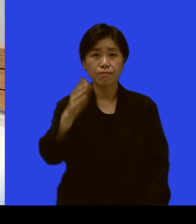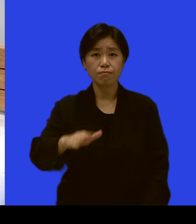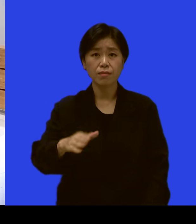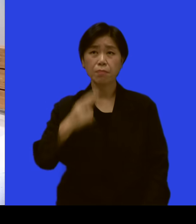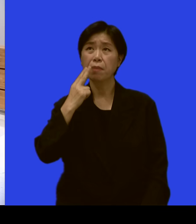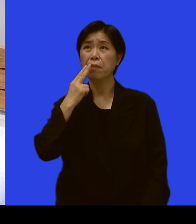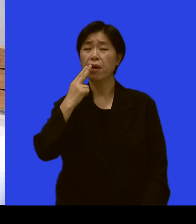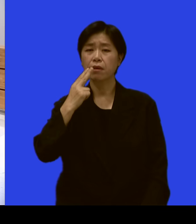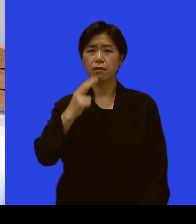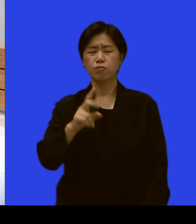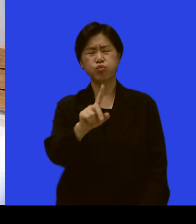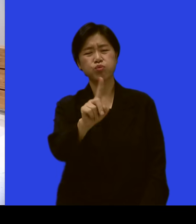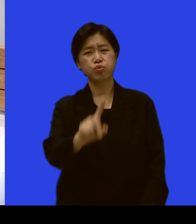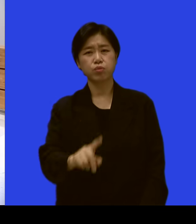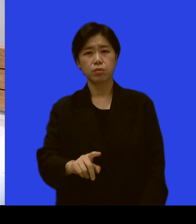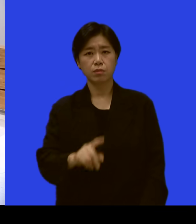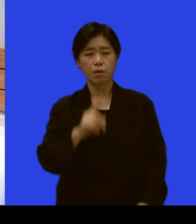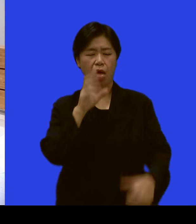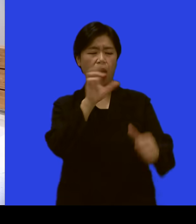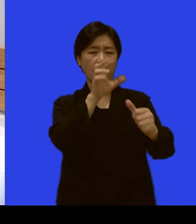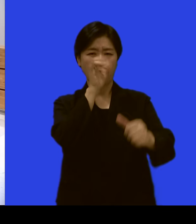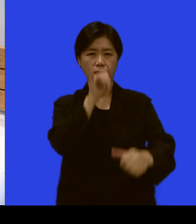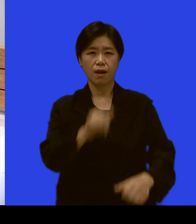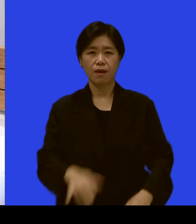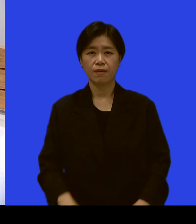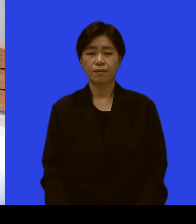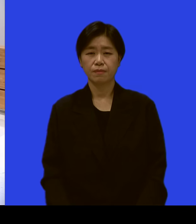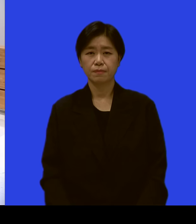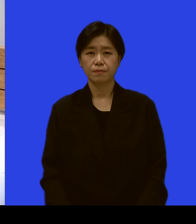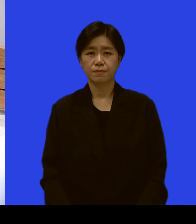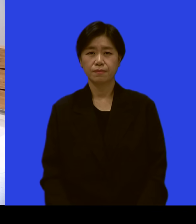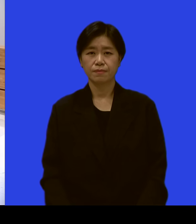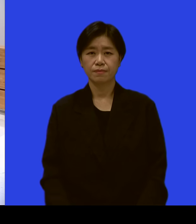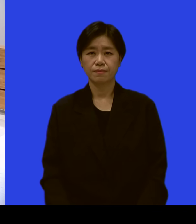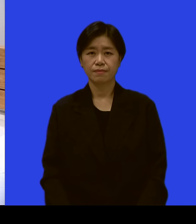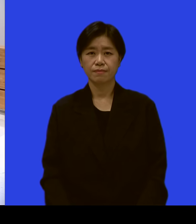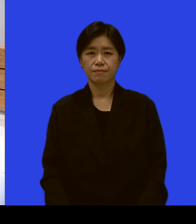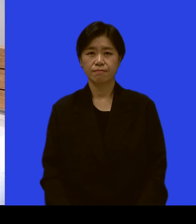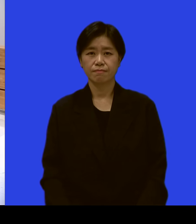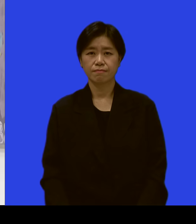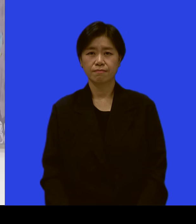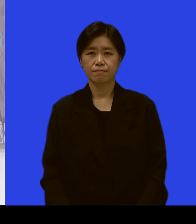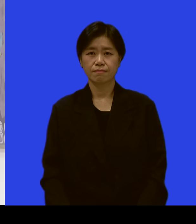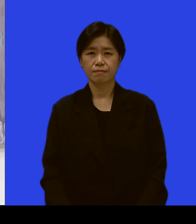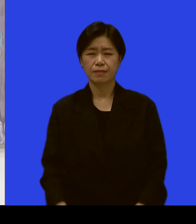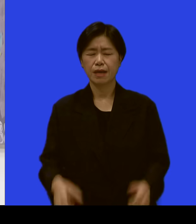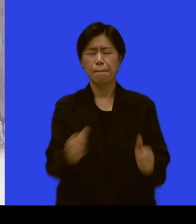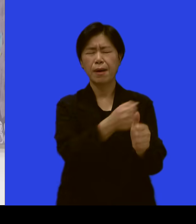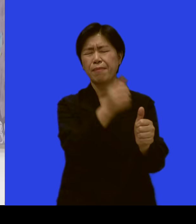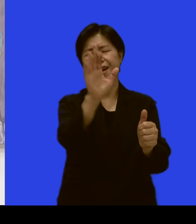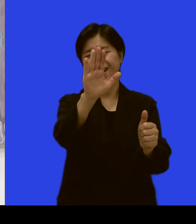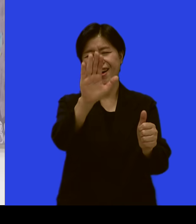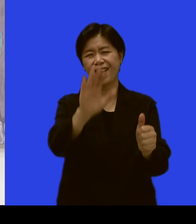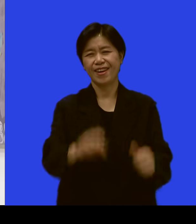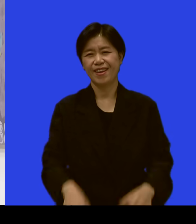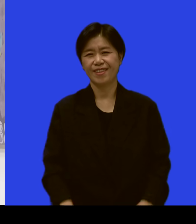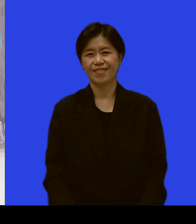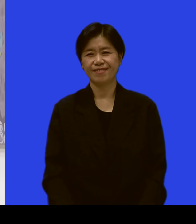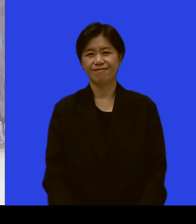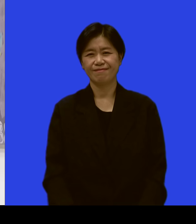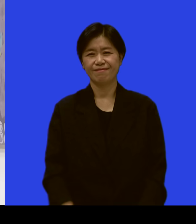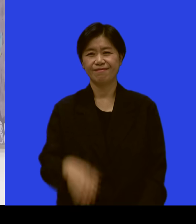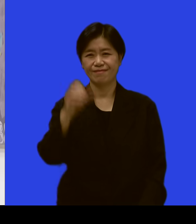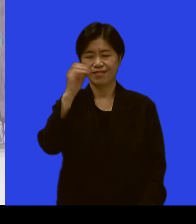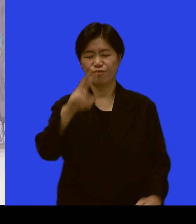냈어요. 되게 좀 만져줬어요? 어떻게 했어요? 시력 아니요. 찾게 해줬나요? 시력? 아닙니다. 얘도 또 그 학교 안에서 이미지가 있기 때문에